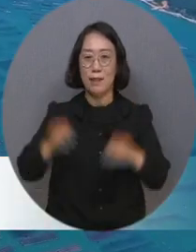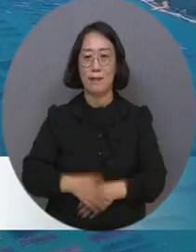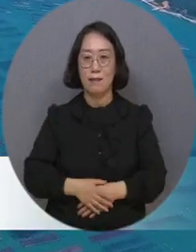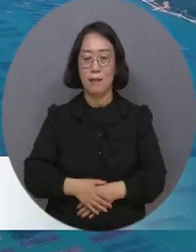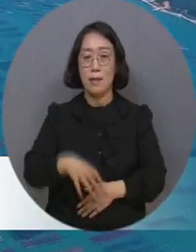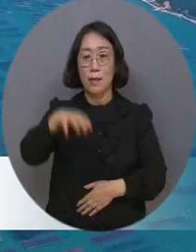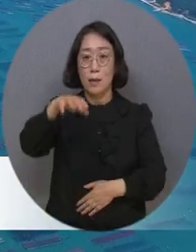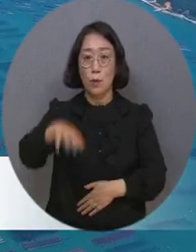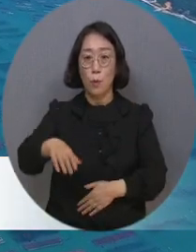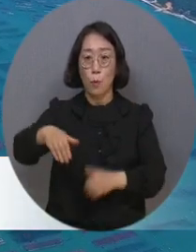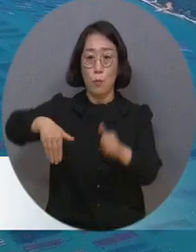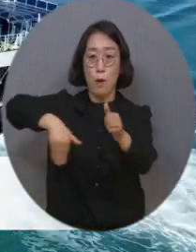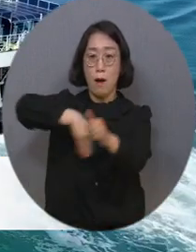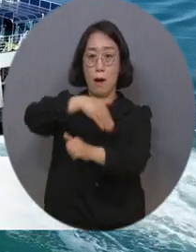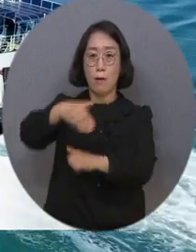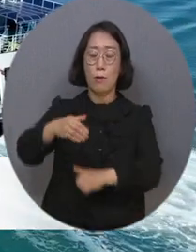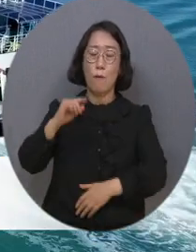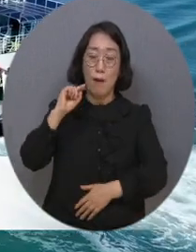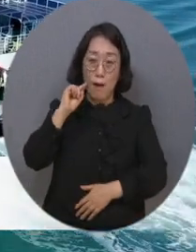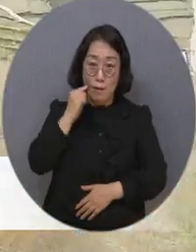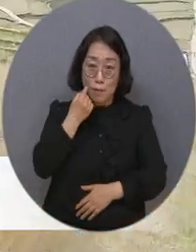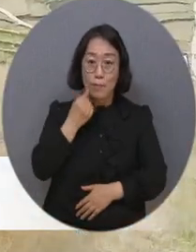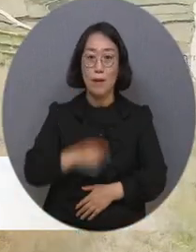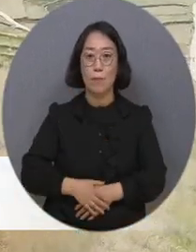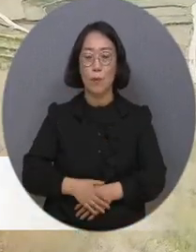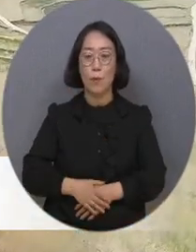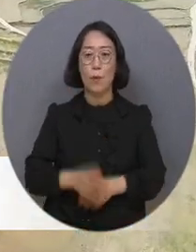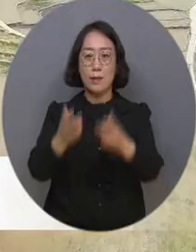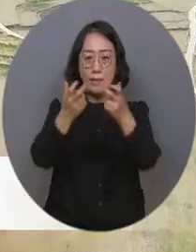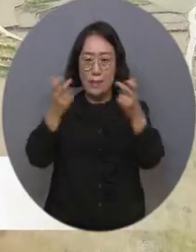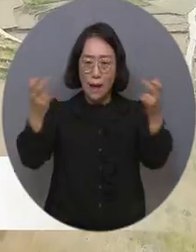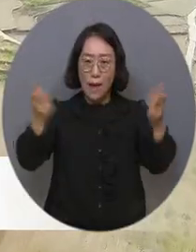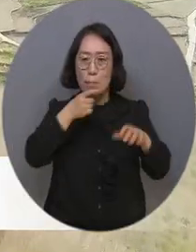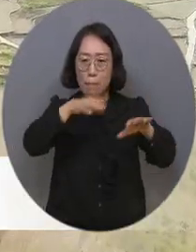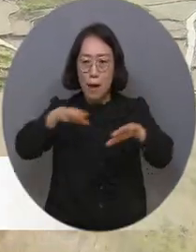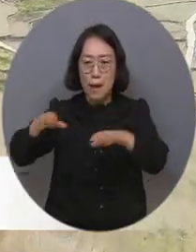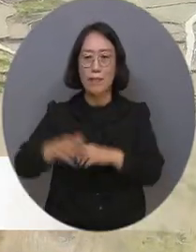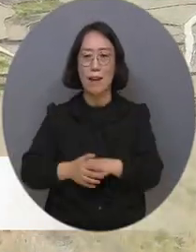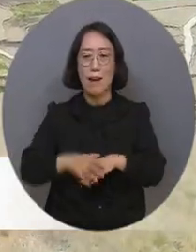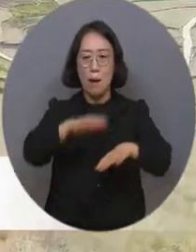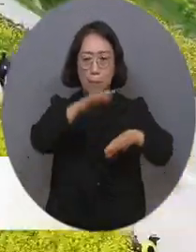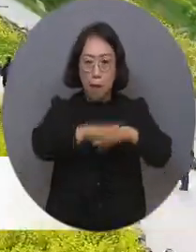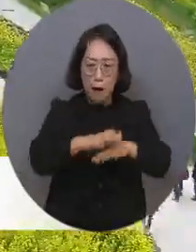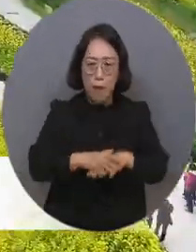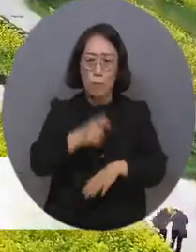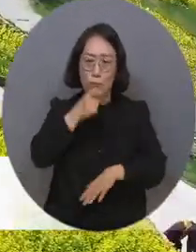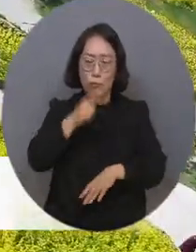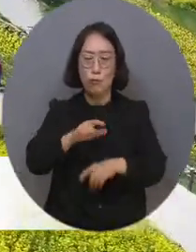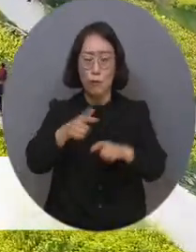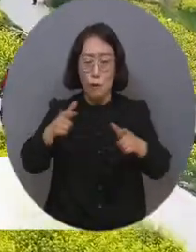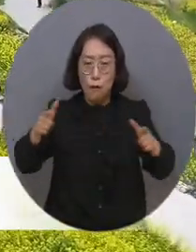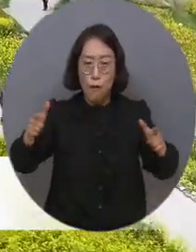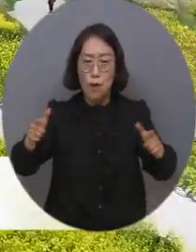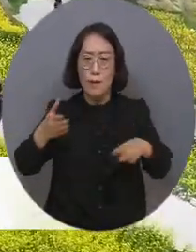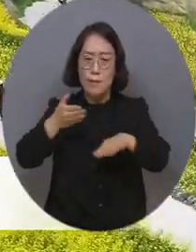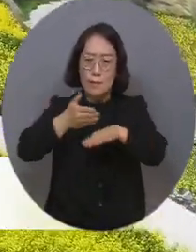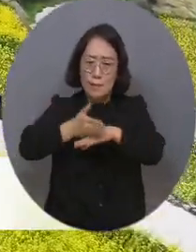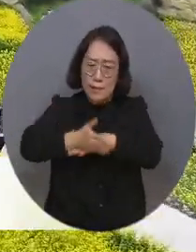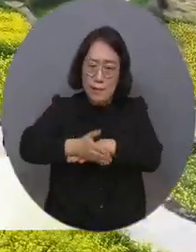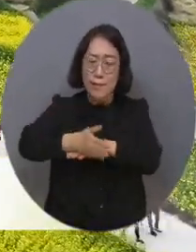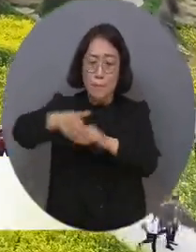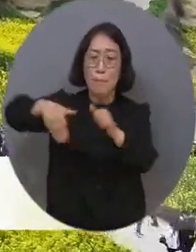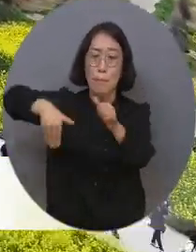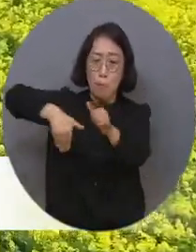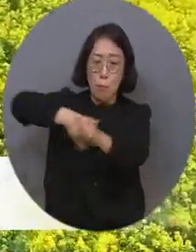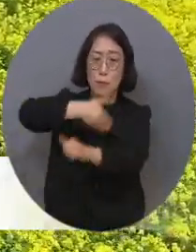청산도는 아름다운 자연경관과 푸른 바다 산 구들장론 돌담장 등 느림의 풍경과 전통문화가